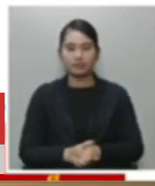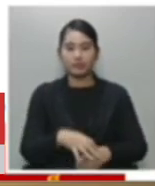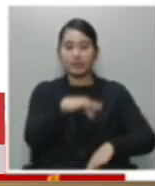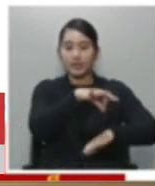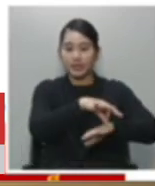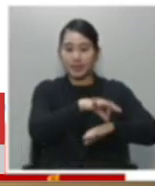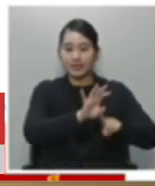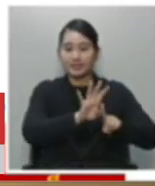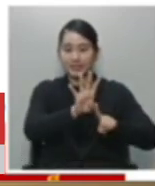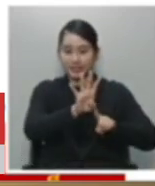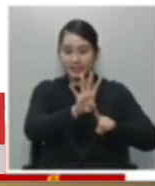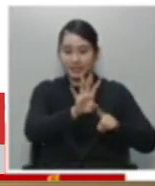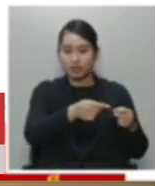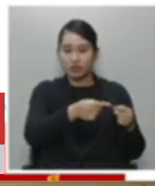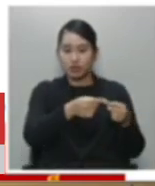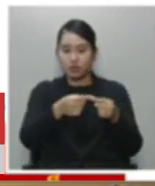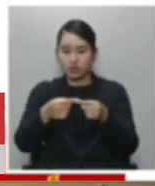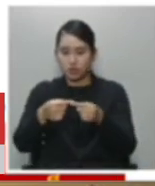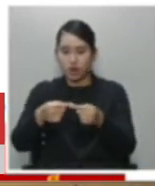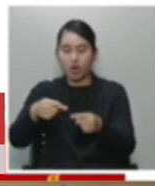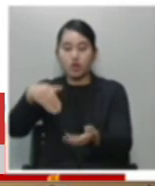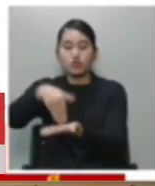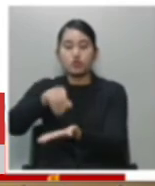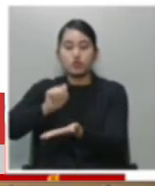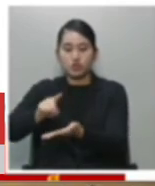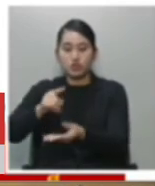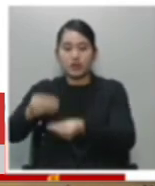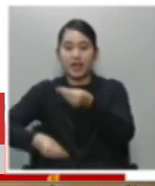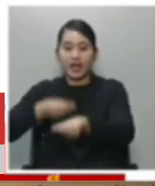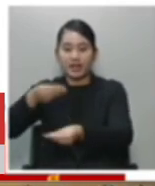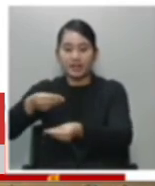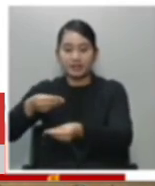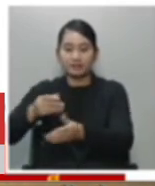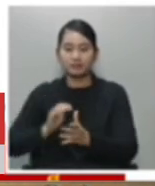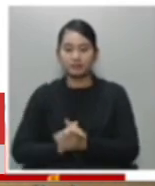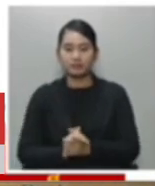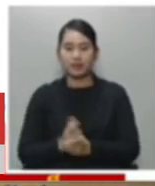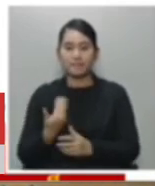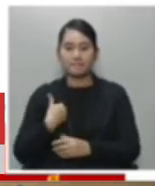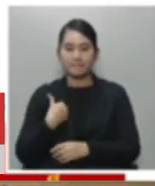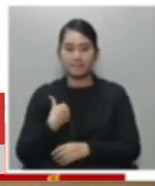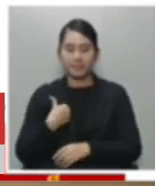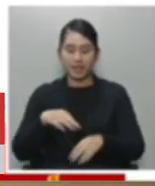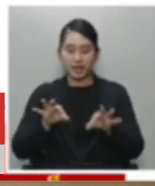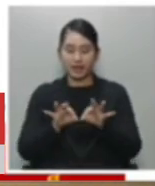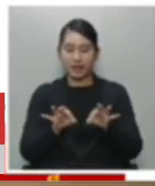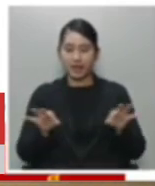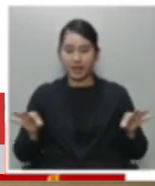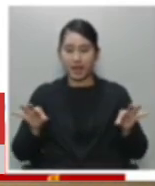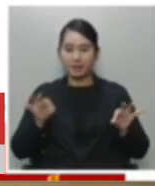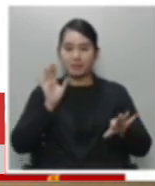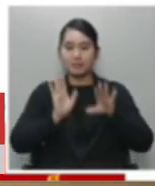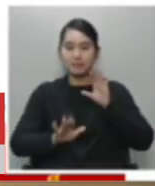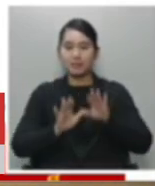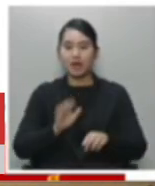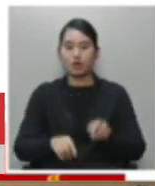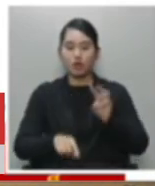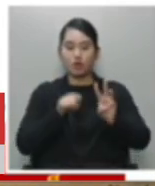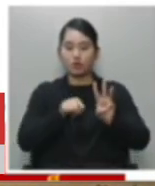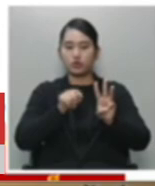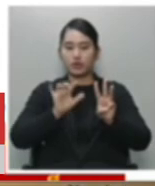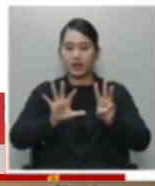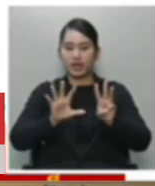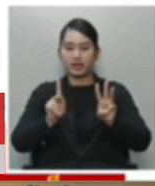4ไปยังห้างเทอร์มินอลมีระยะทางประมาณ 6.5 กิโลเมตร